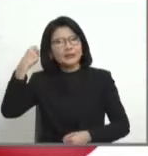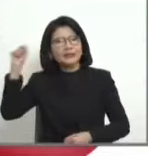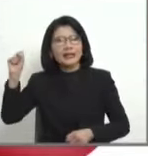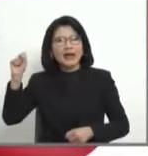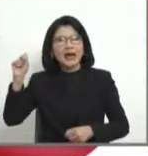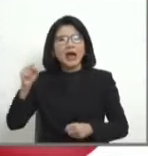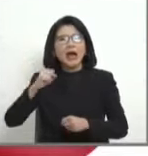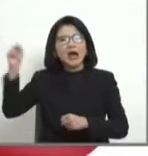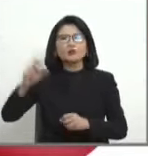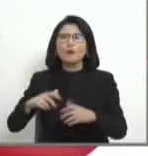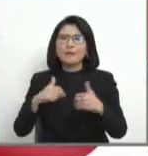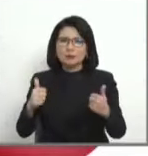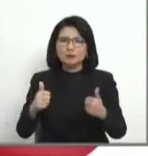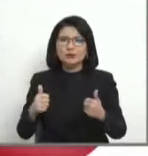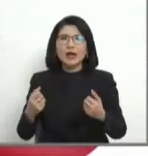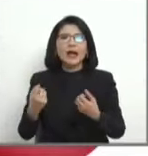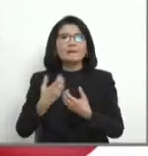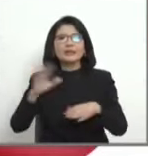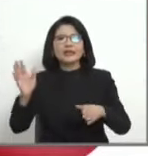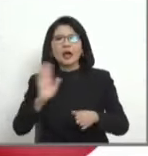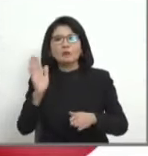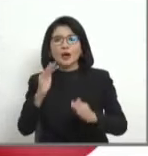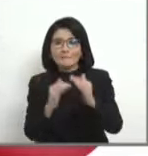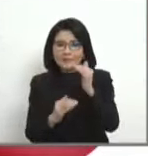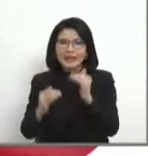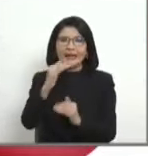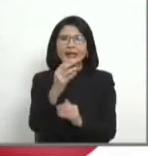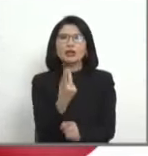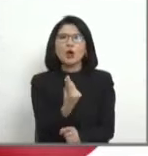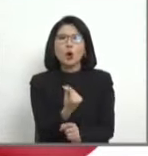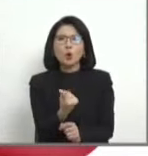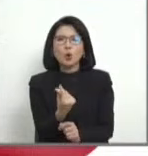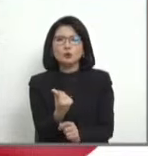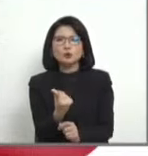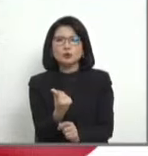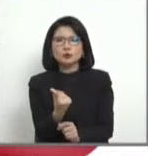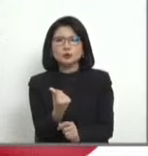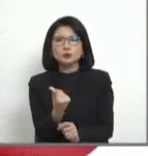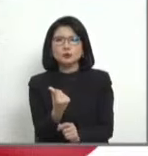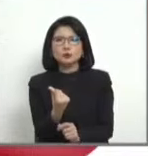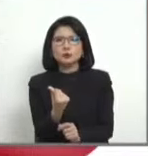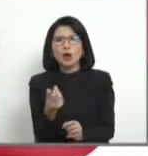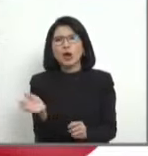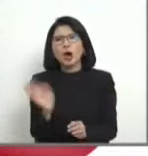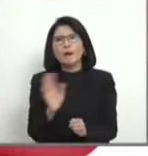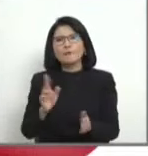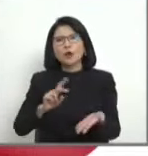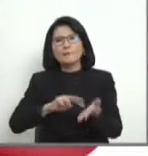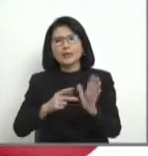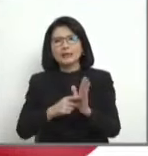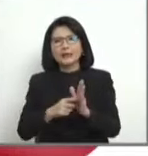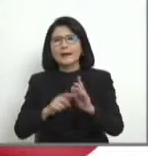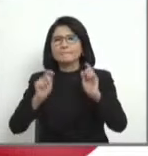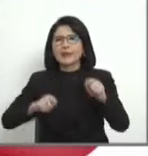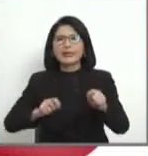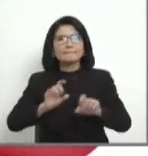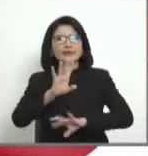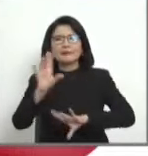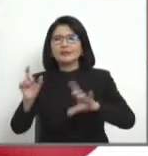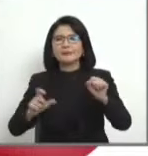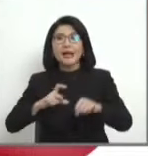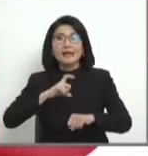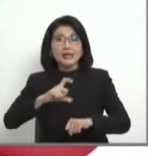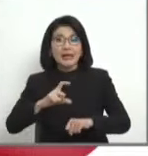berarti merdeka untuk menaikkan ongkos. Bukan berarti menggunakan segala cara untuk